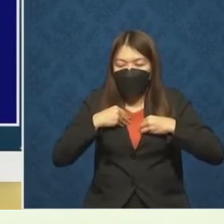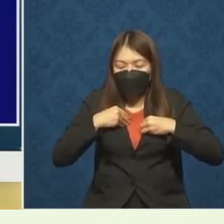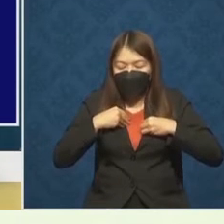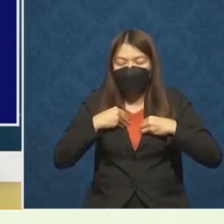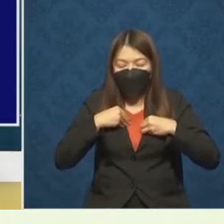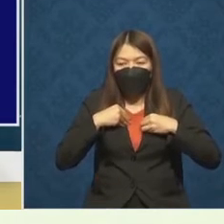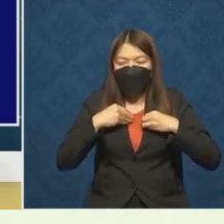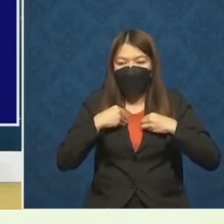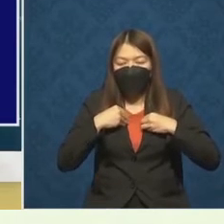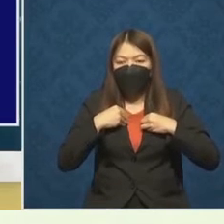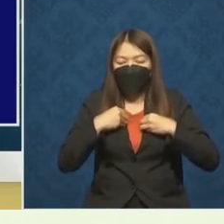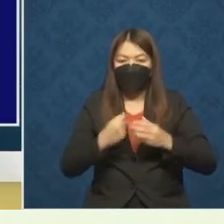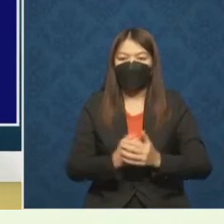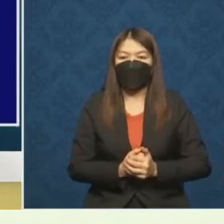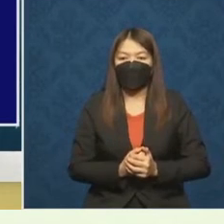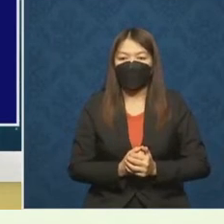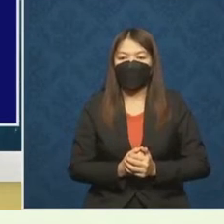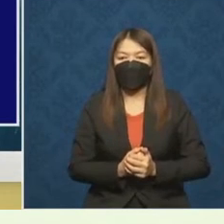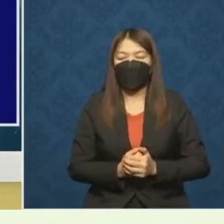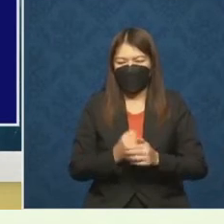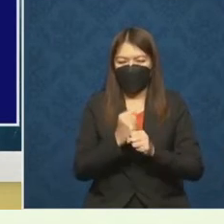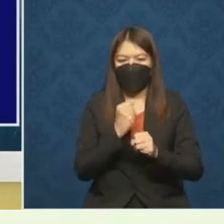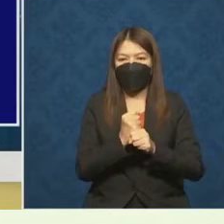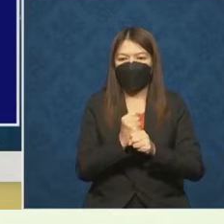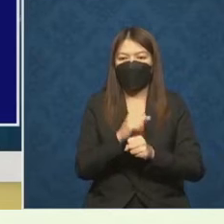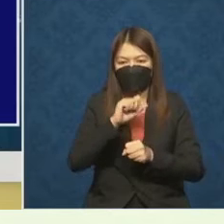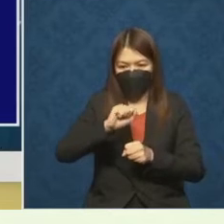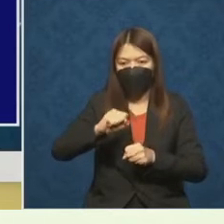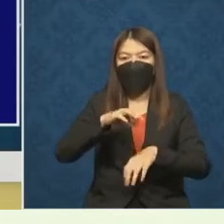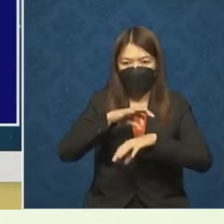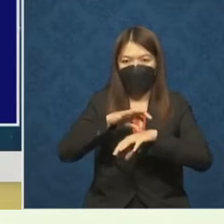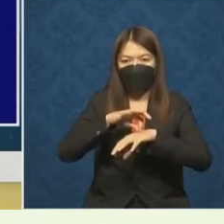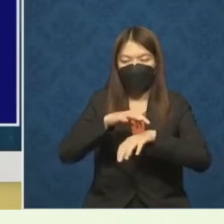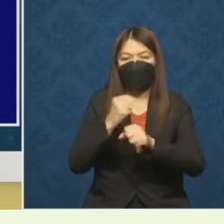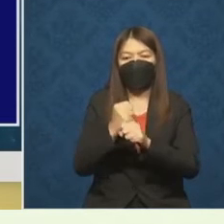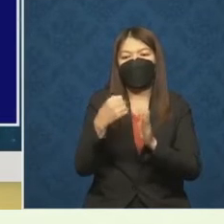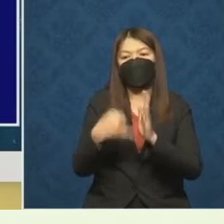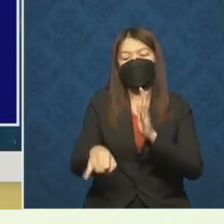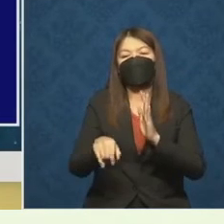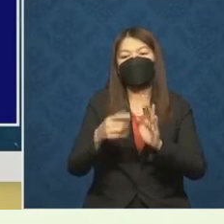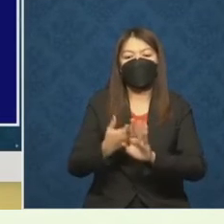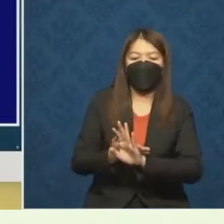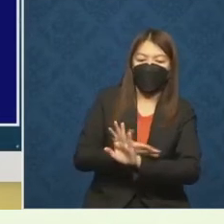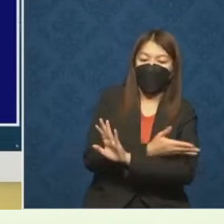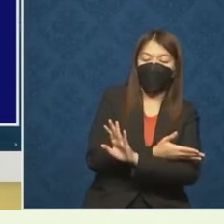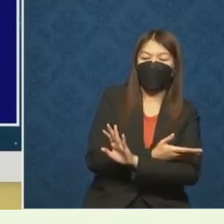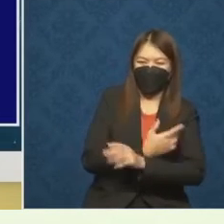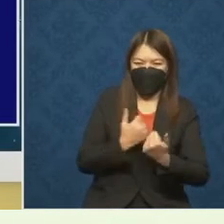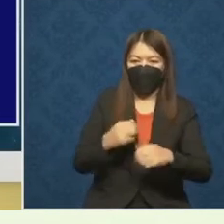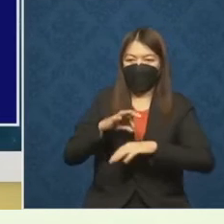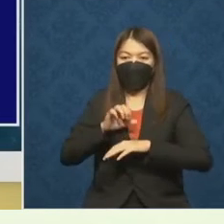ช้นะครับแต่ที่ยังไม่หยุดปฏิบัติหน้าที่ก็เพราะว่าเป็นการกระทำผิดก่อนที่จะเป็นส.ส.น